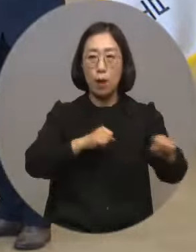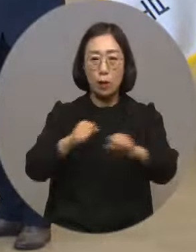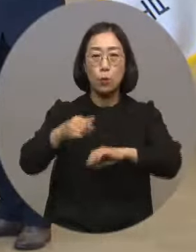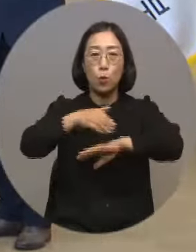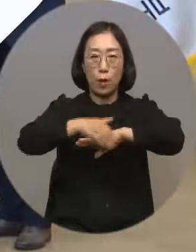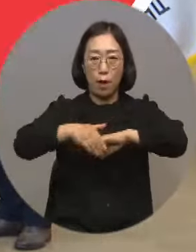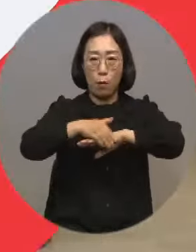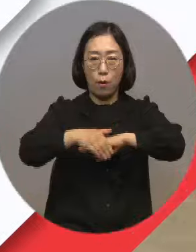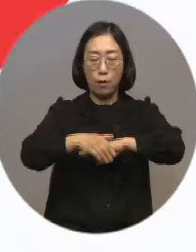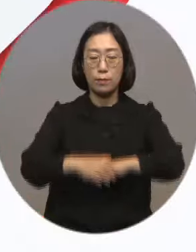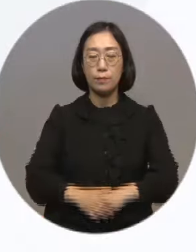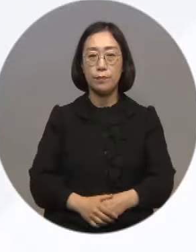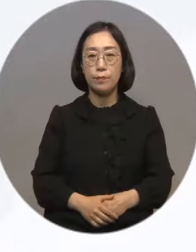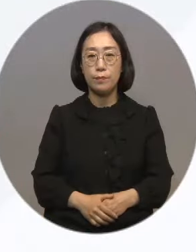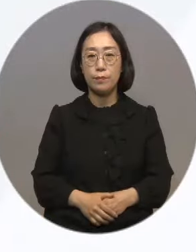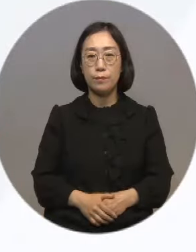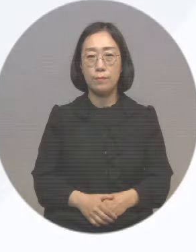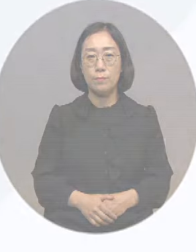계획입니다.